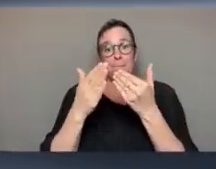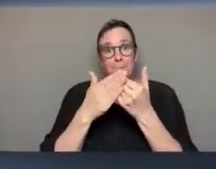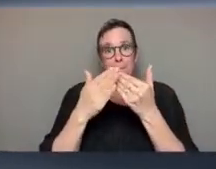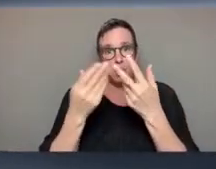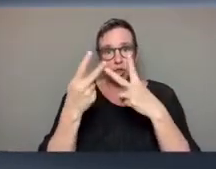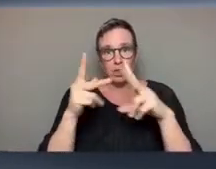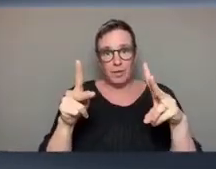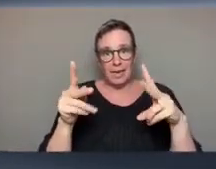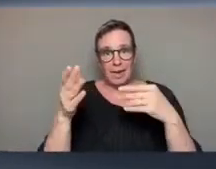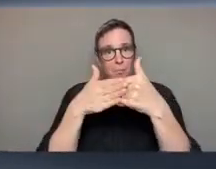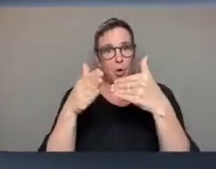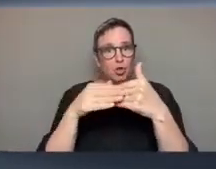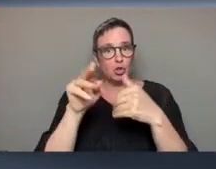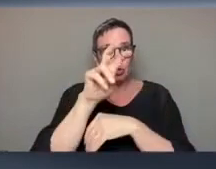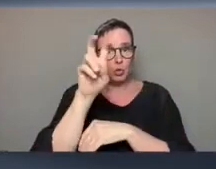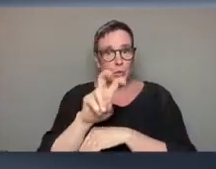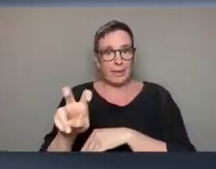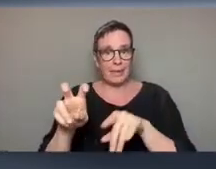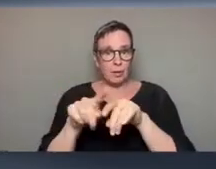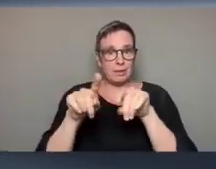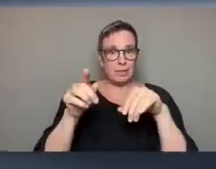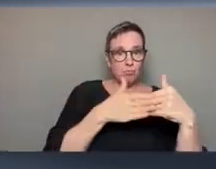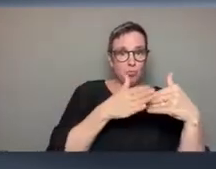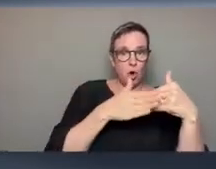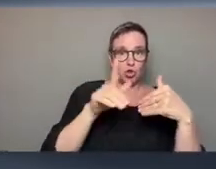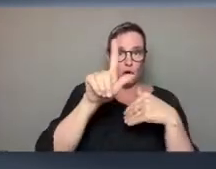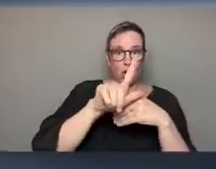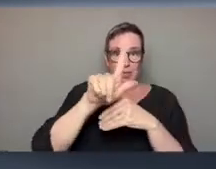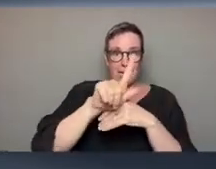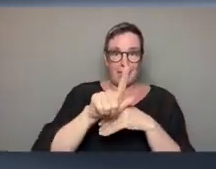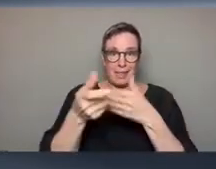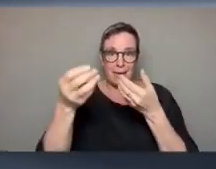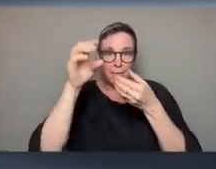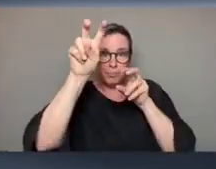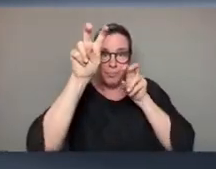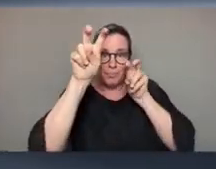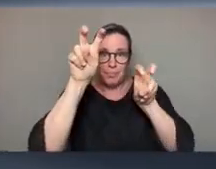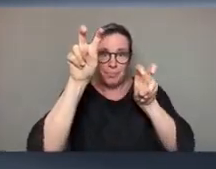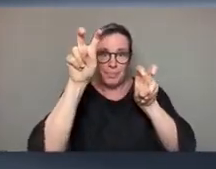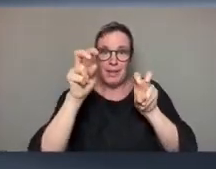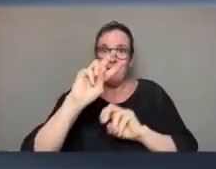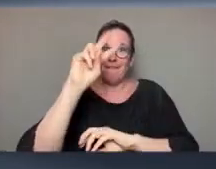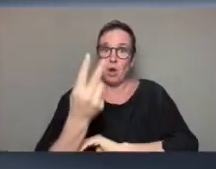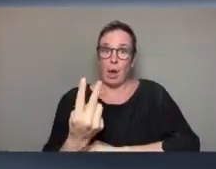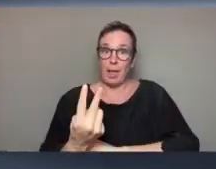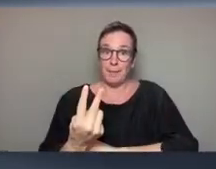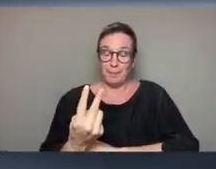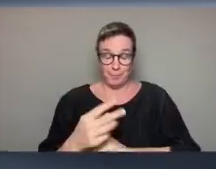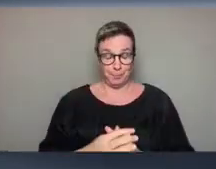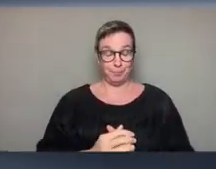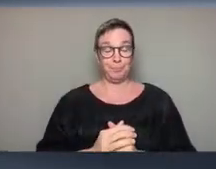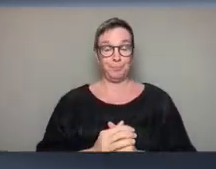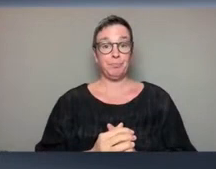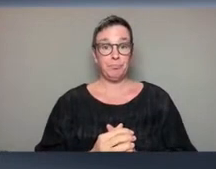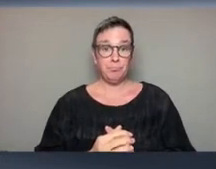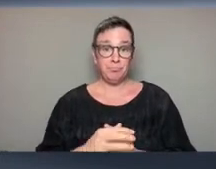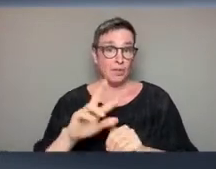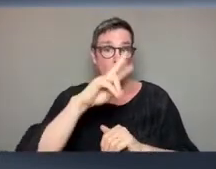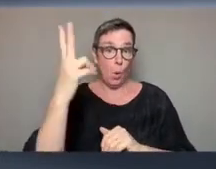ici proche de Zurich et Lausanne, ces points violets. Et après, les